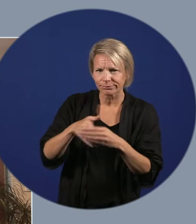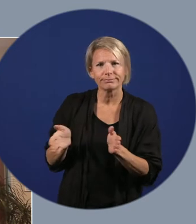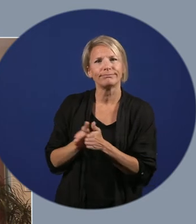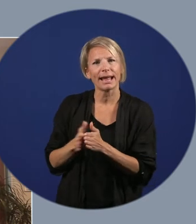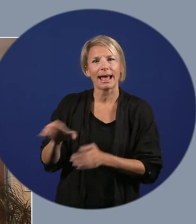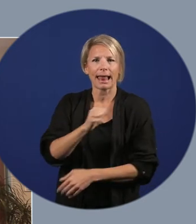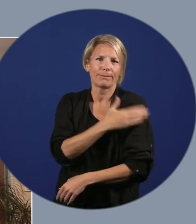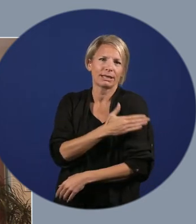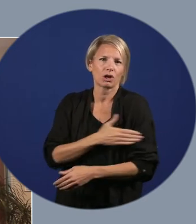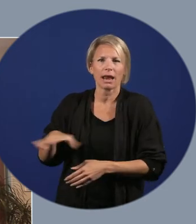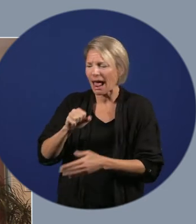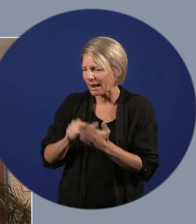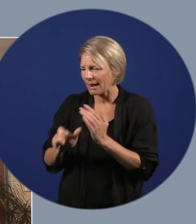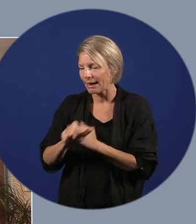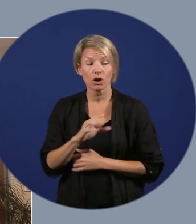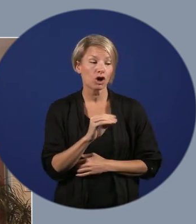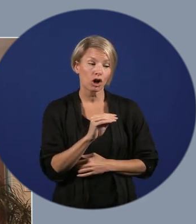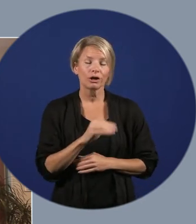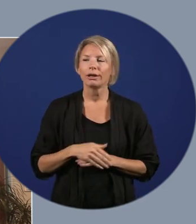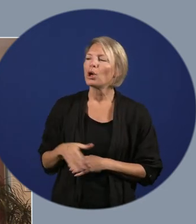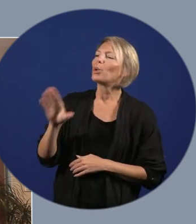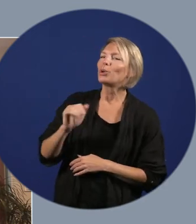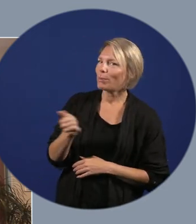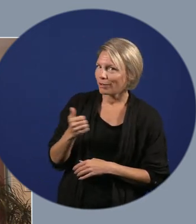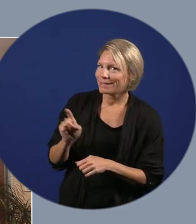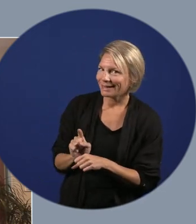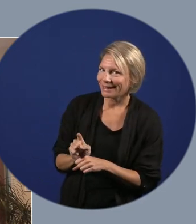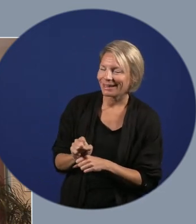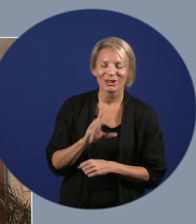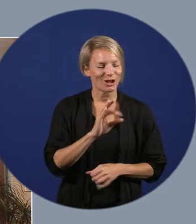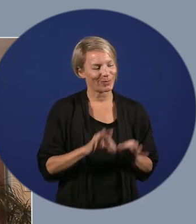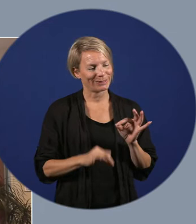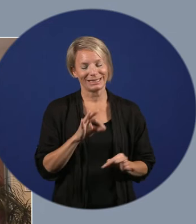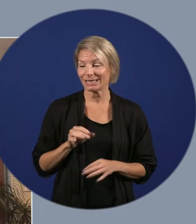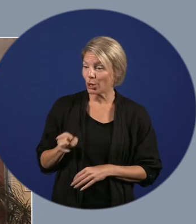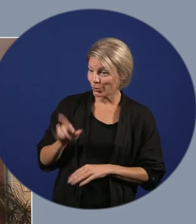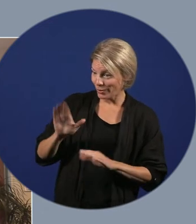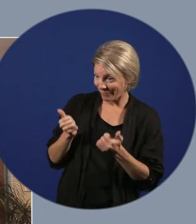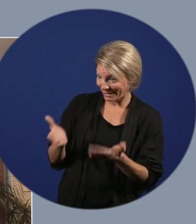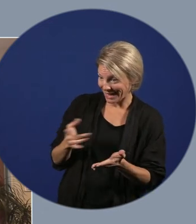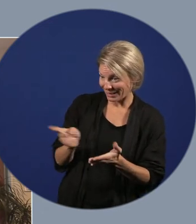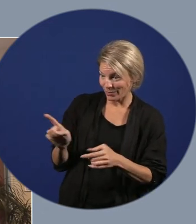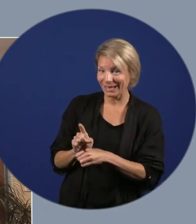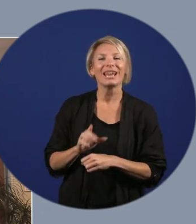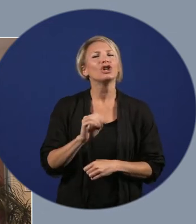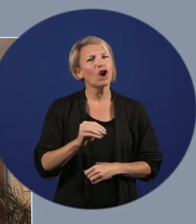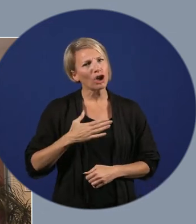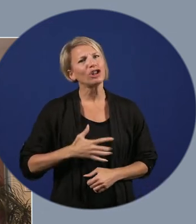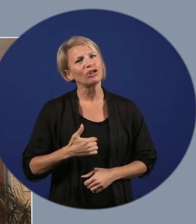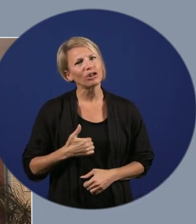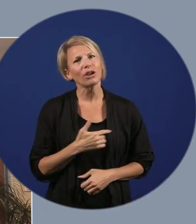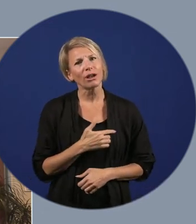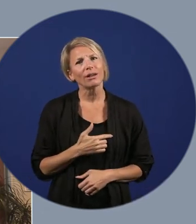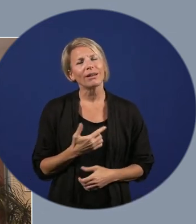personal och alla elever. Och då behövs det ju tid. Precis. Möjliggjort tid. Ja, jag tycker det. Jag tycker att vi har